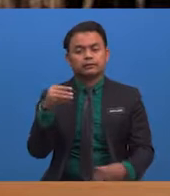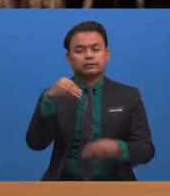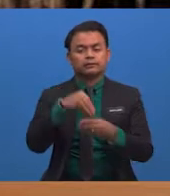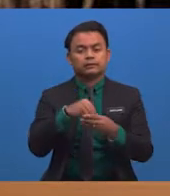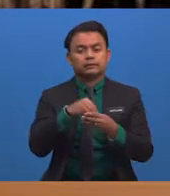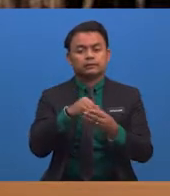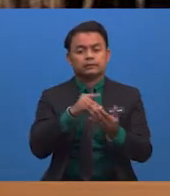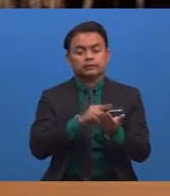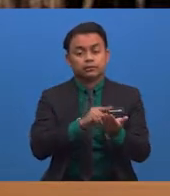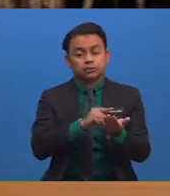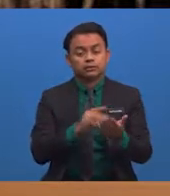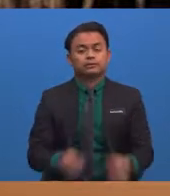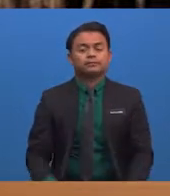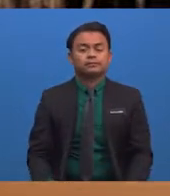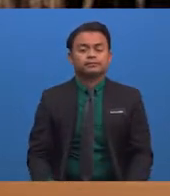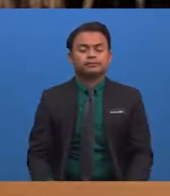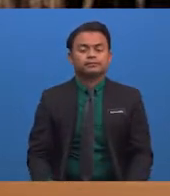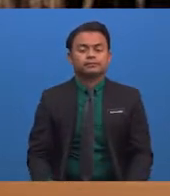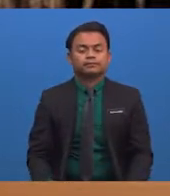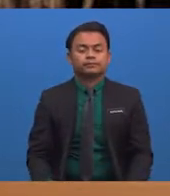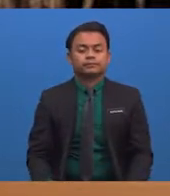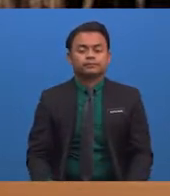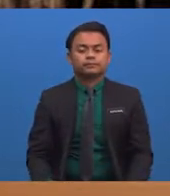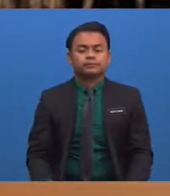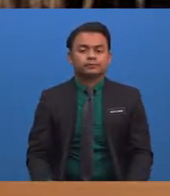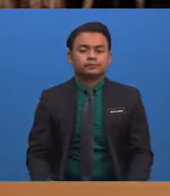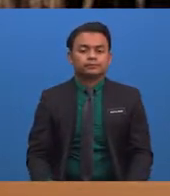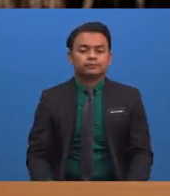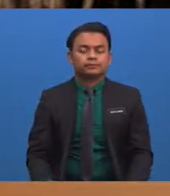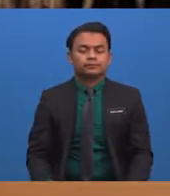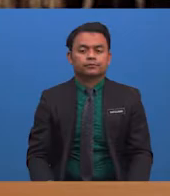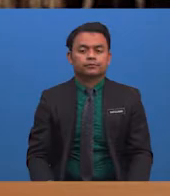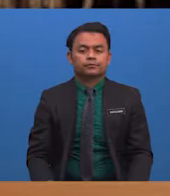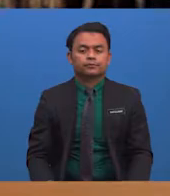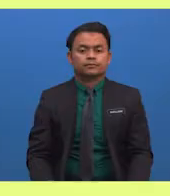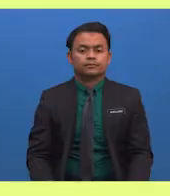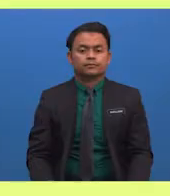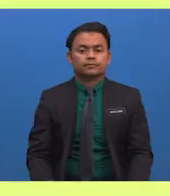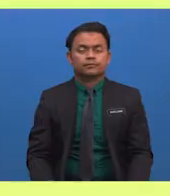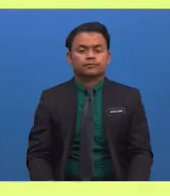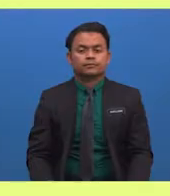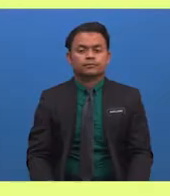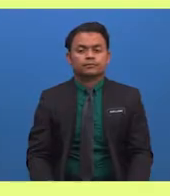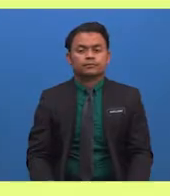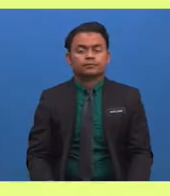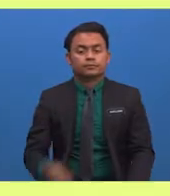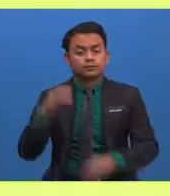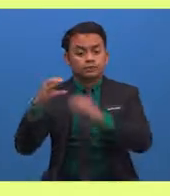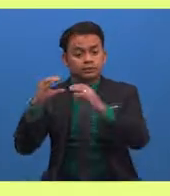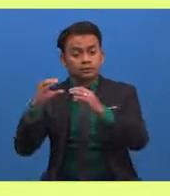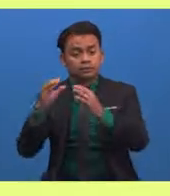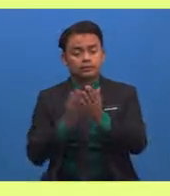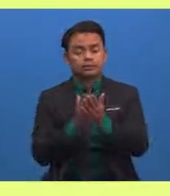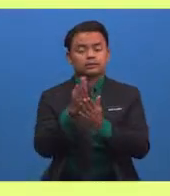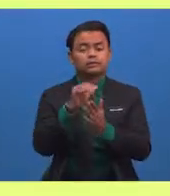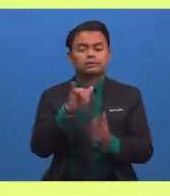Ali Al-Tabari, Al-Razi, Ibnu Sina dan sebagainya. Ciri seterusnya